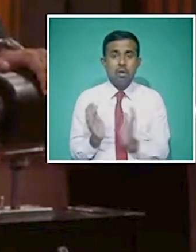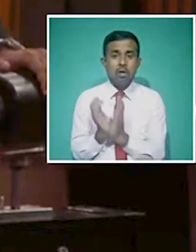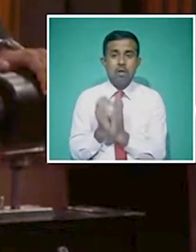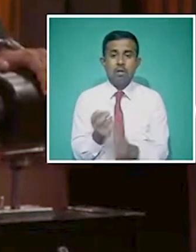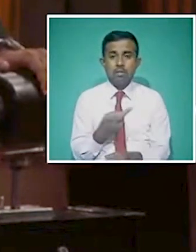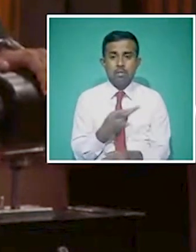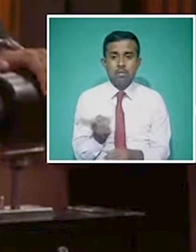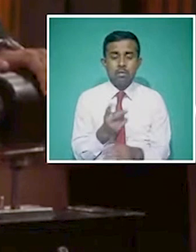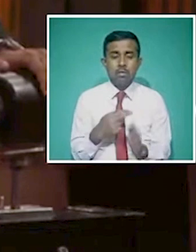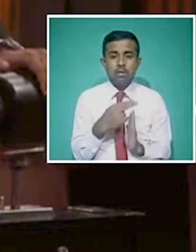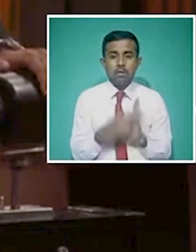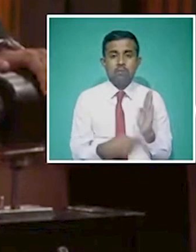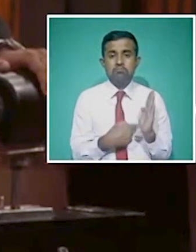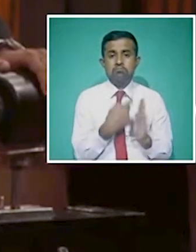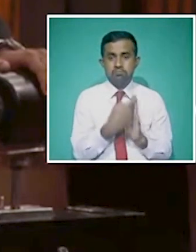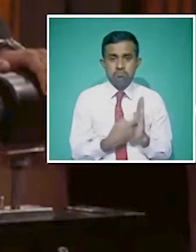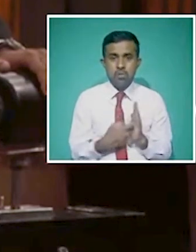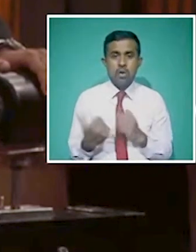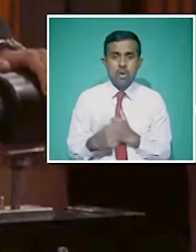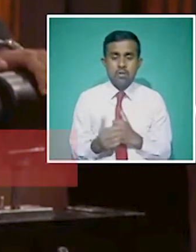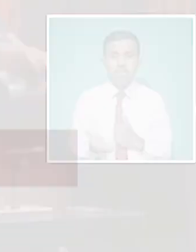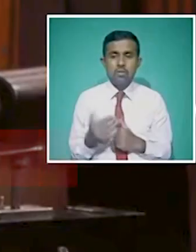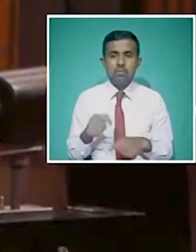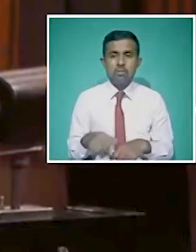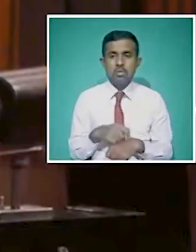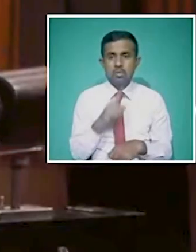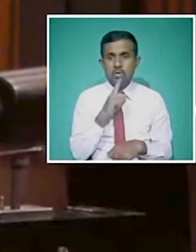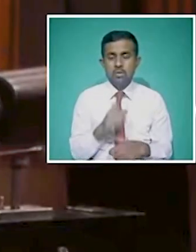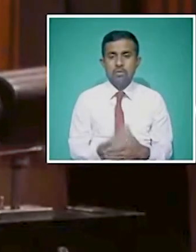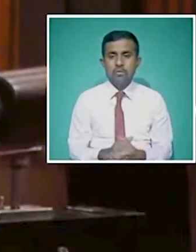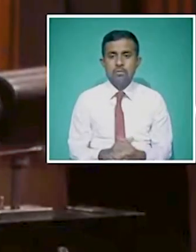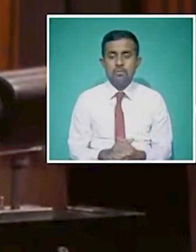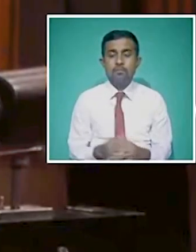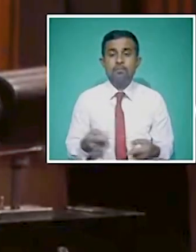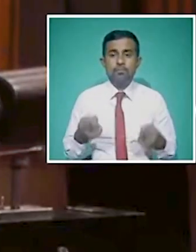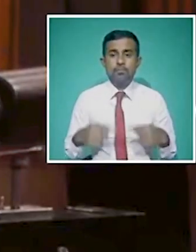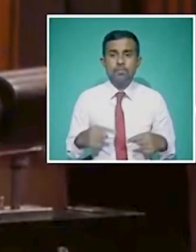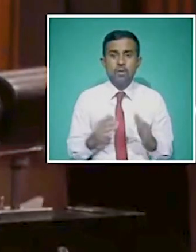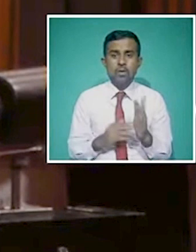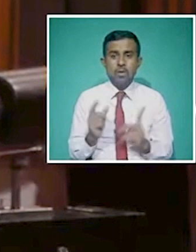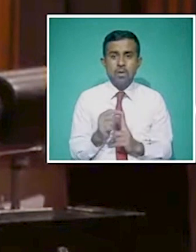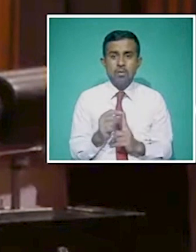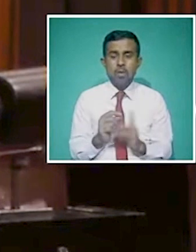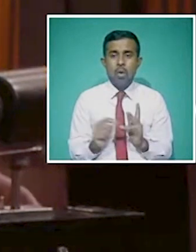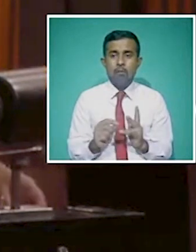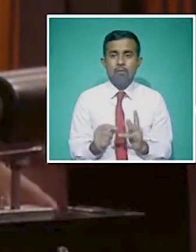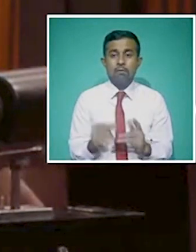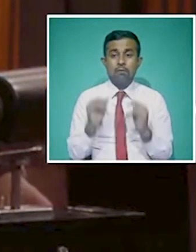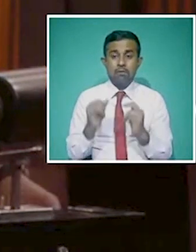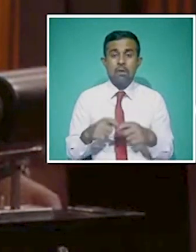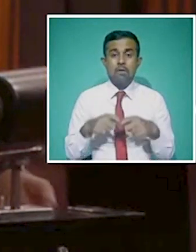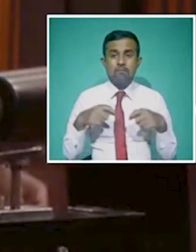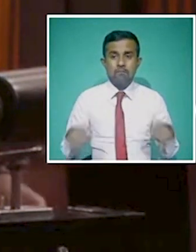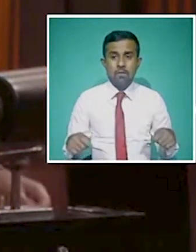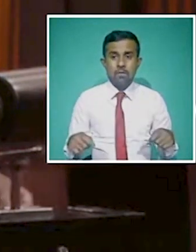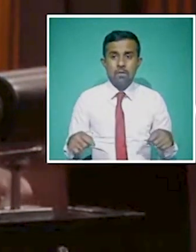දෙකටම ජාතික ප්‍රතිපත්තියක් හදන්න ඕනේ කියන එක තමයි මම මේ අවස්ථාවේ කියන්න ඕනේ. ඒ වගේම තමයි ඊළඟට අද අමාත්‍යංශයේ තියෙන දූෂිතම වැය ක්ෂේත්‍රයේදී